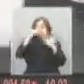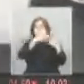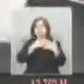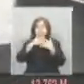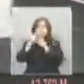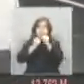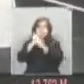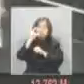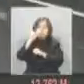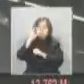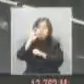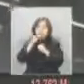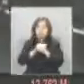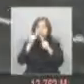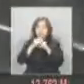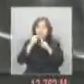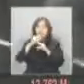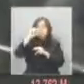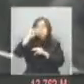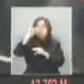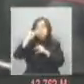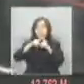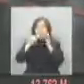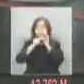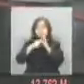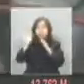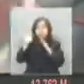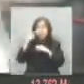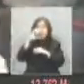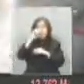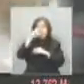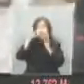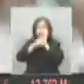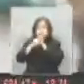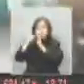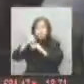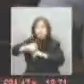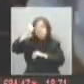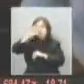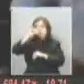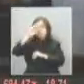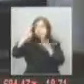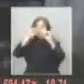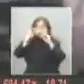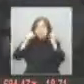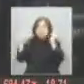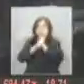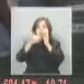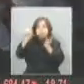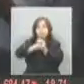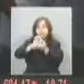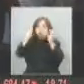39 ปีมีสถิติการชก 53 ครั้ง ชนะ 46 ครั้งและยังไม่เคยแ้นนคู่ชกคนใดด้วยนะคะ